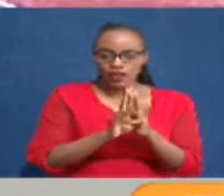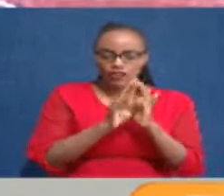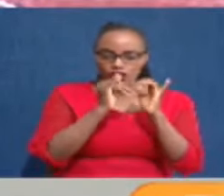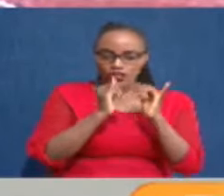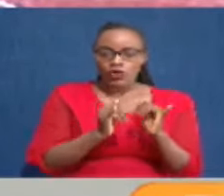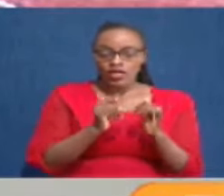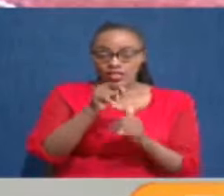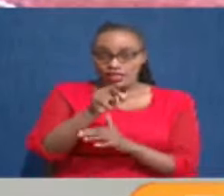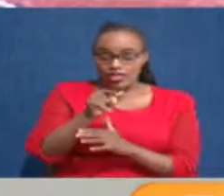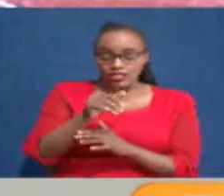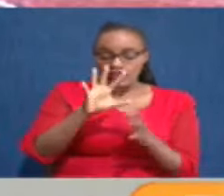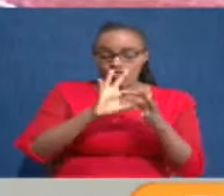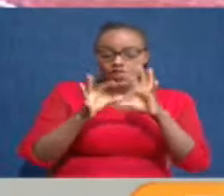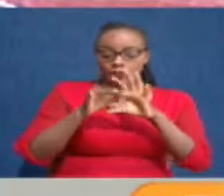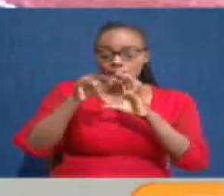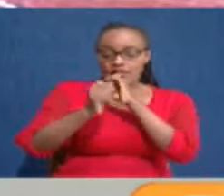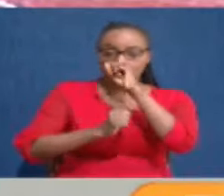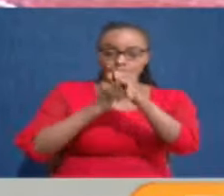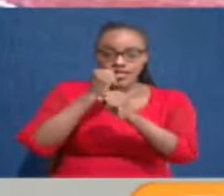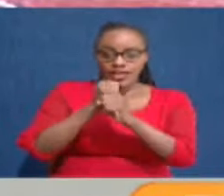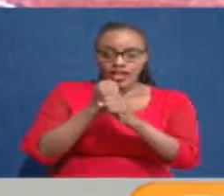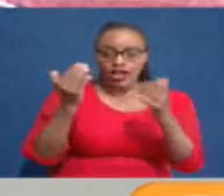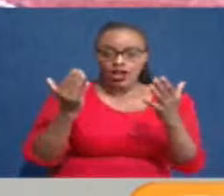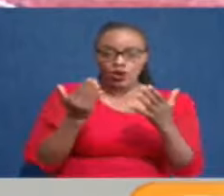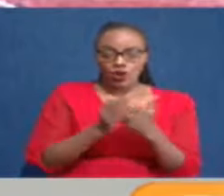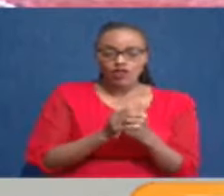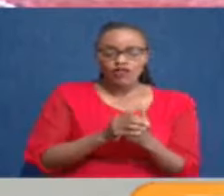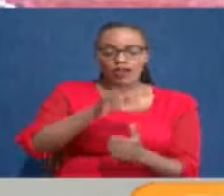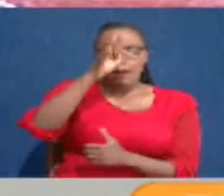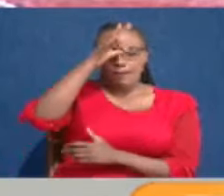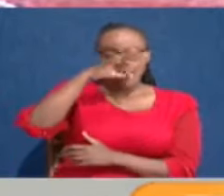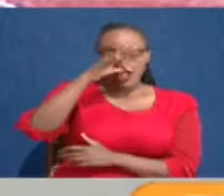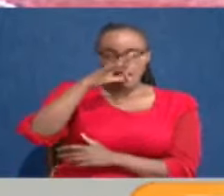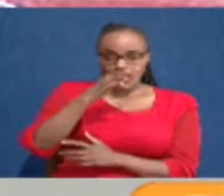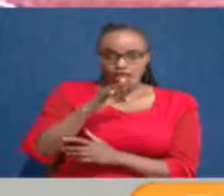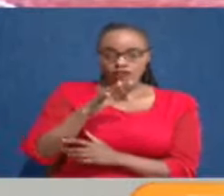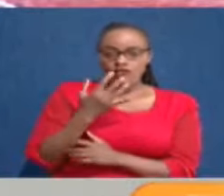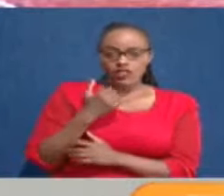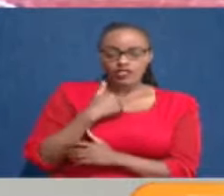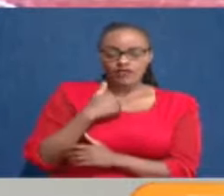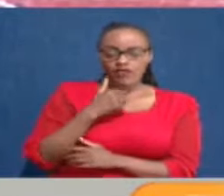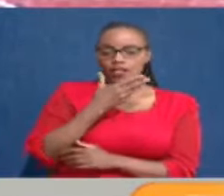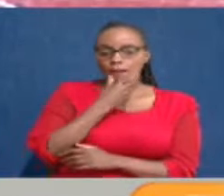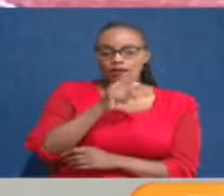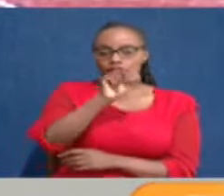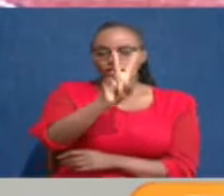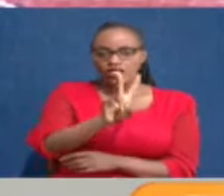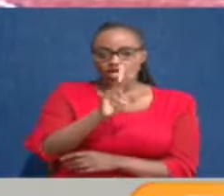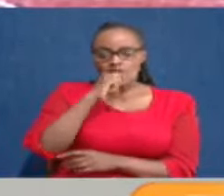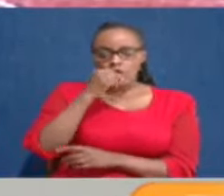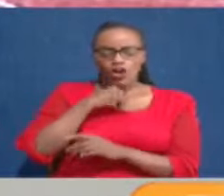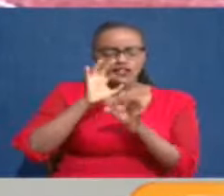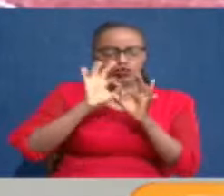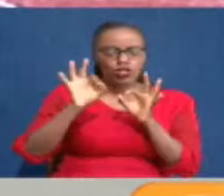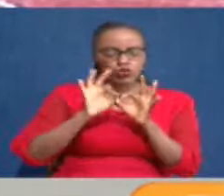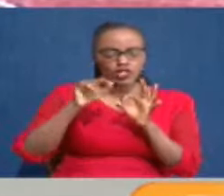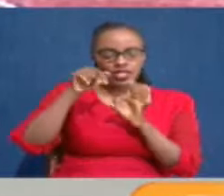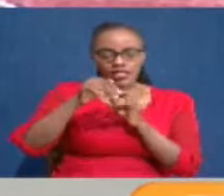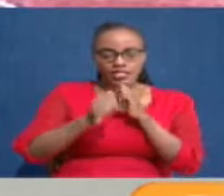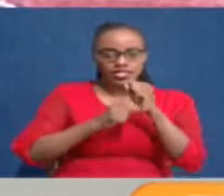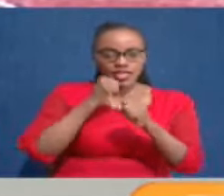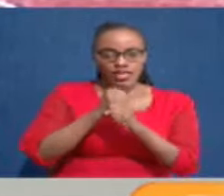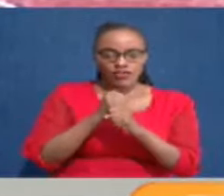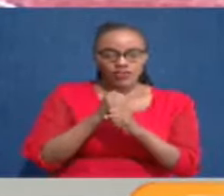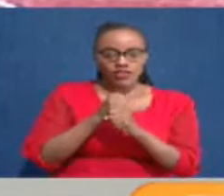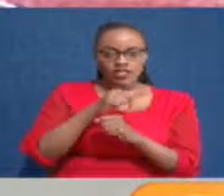mafanikio katika michezo ya Olimpiki mwaka huu mjini Paris, Ufaransa. Tunamtazama mwanamume wa pili mwenye kasi zaidi mwaka huu